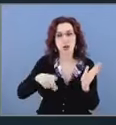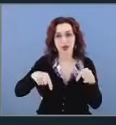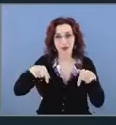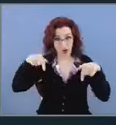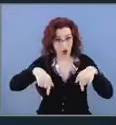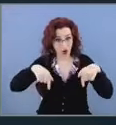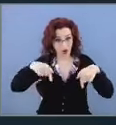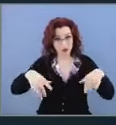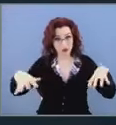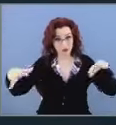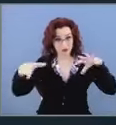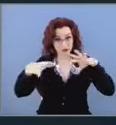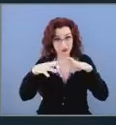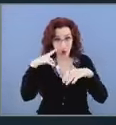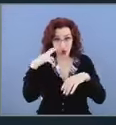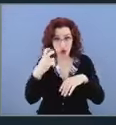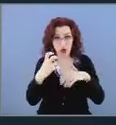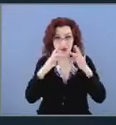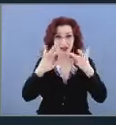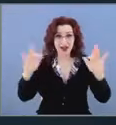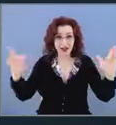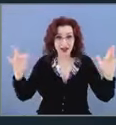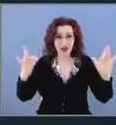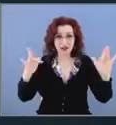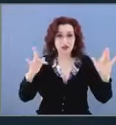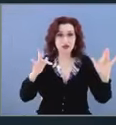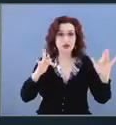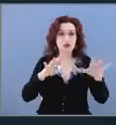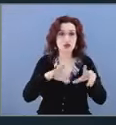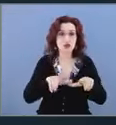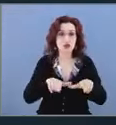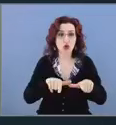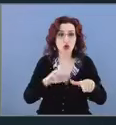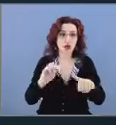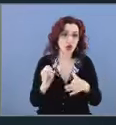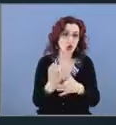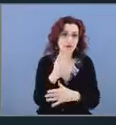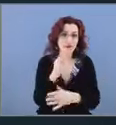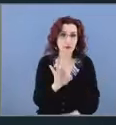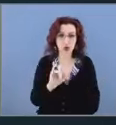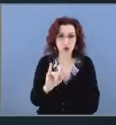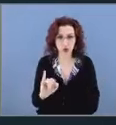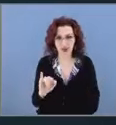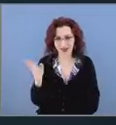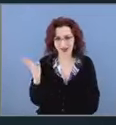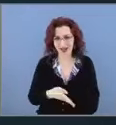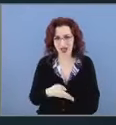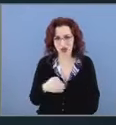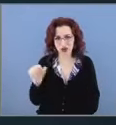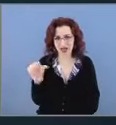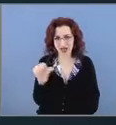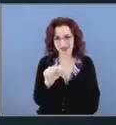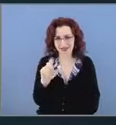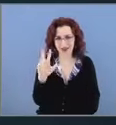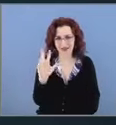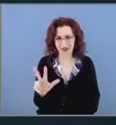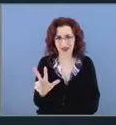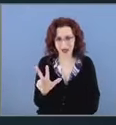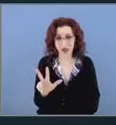sito lazioeuropa.it/s3 e che sempre sul sito potete proporre i